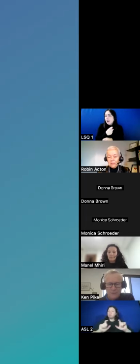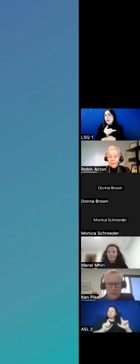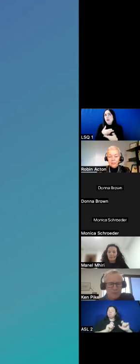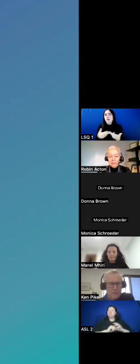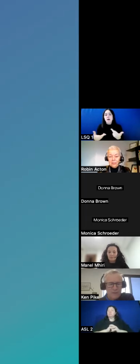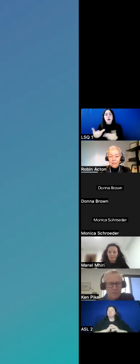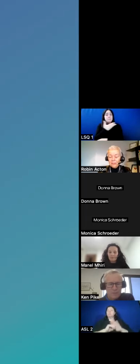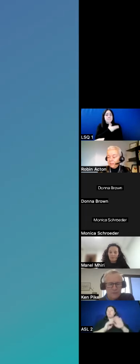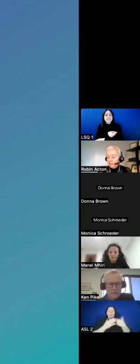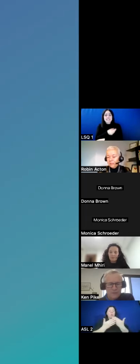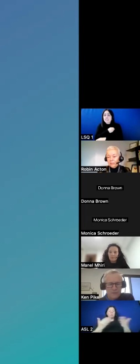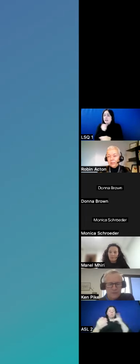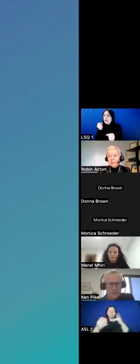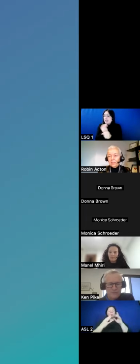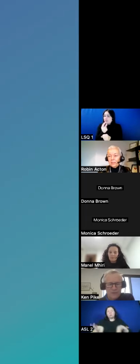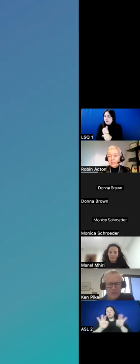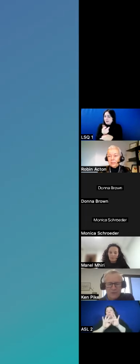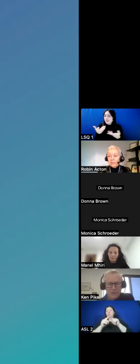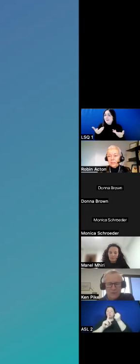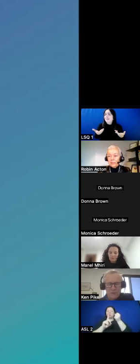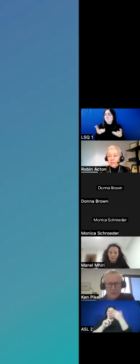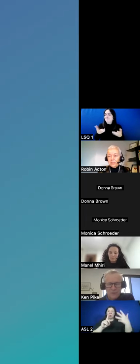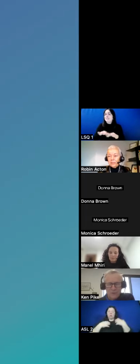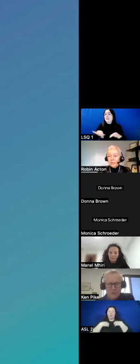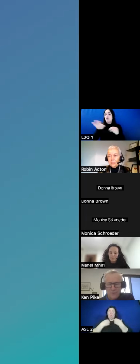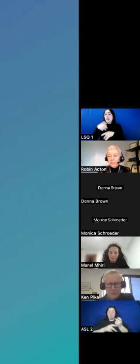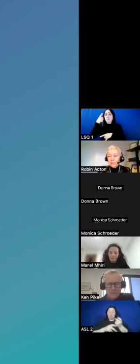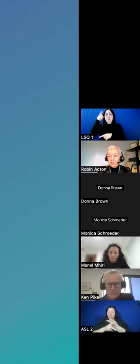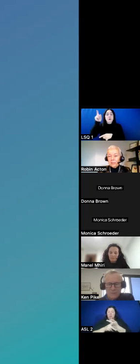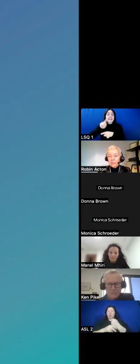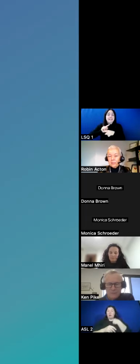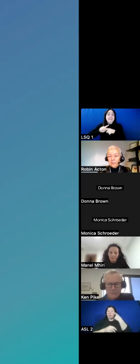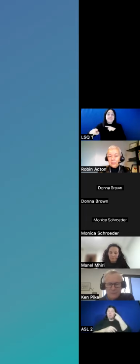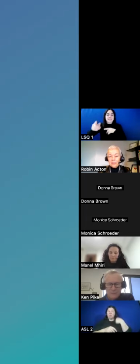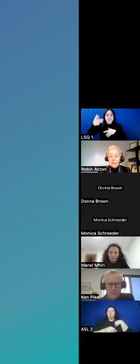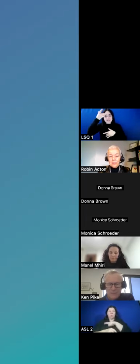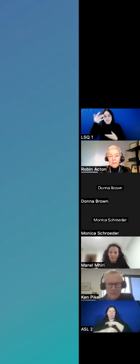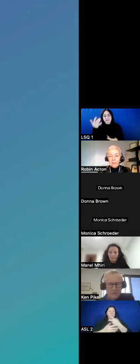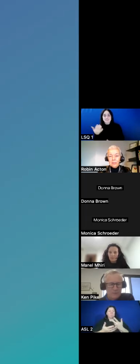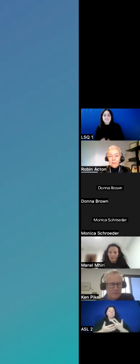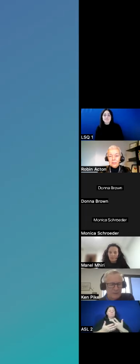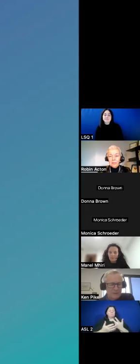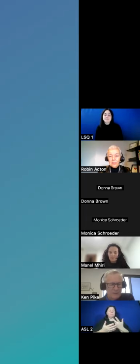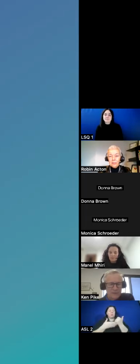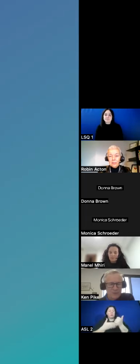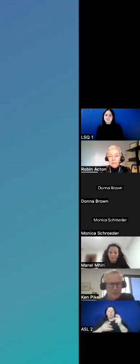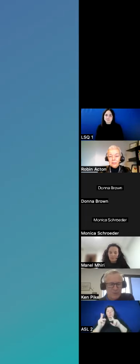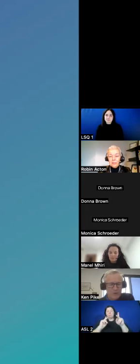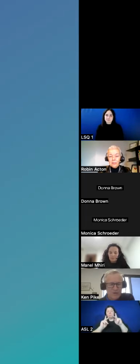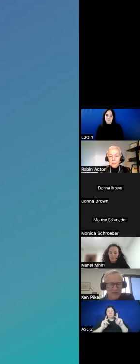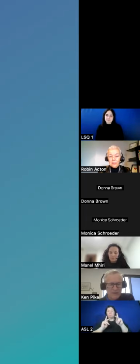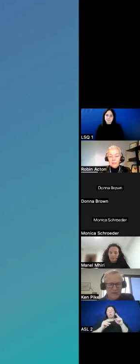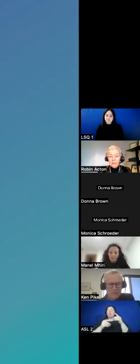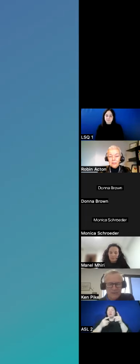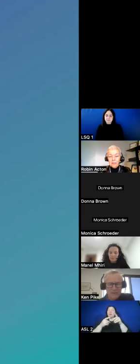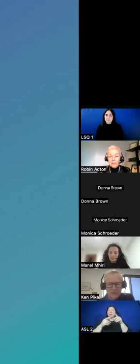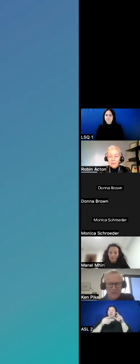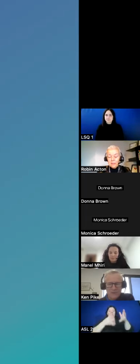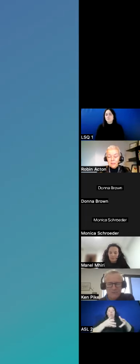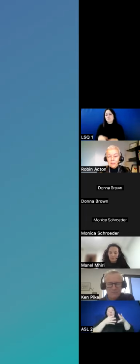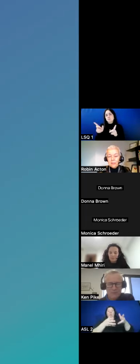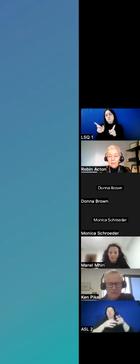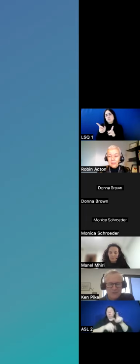ça qui sont très importants dans le contexte des soins de santé. Je pense